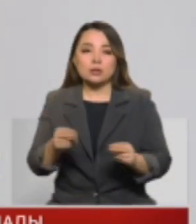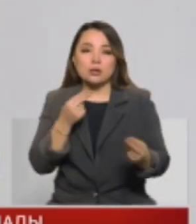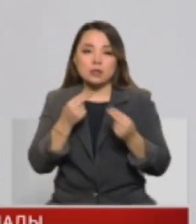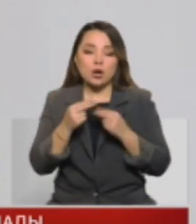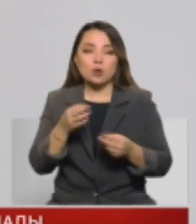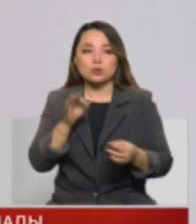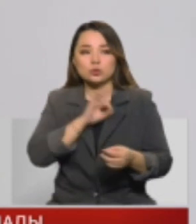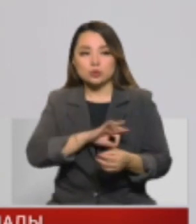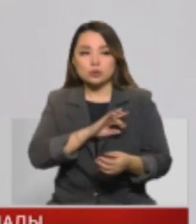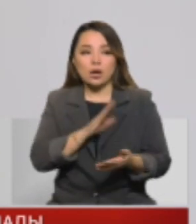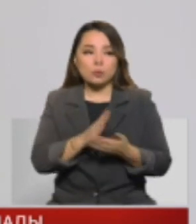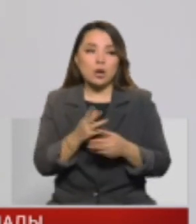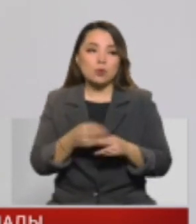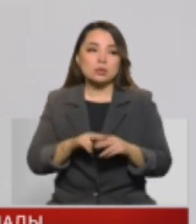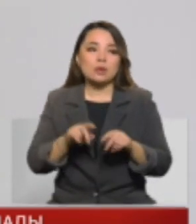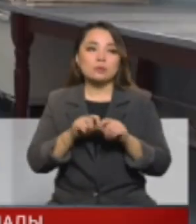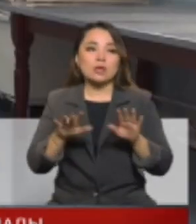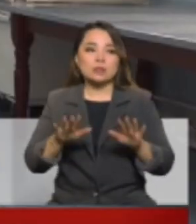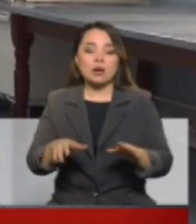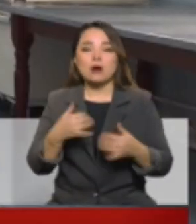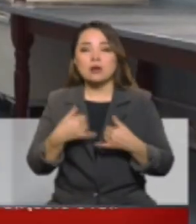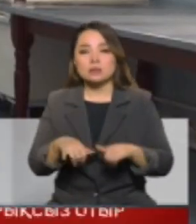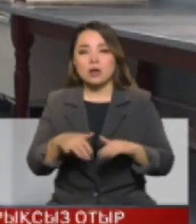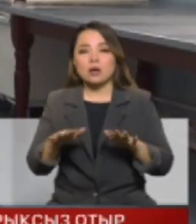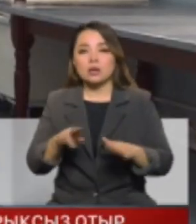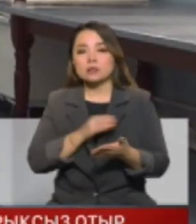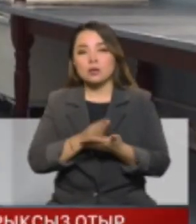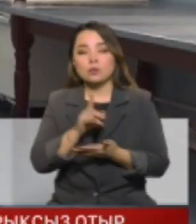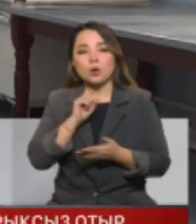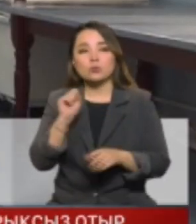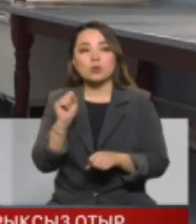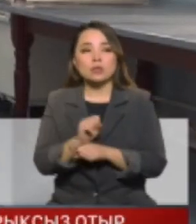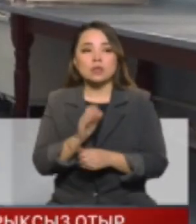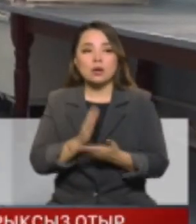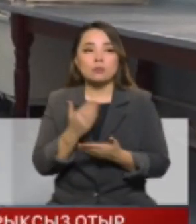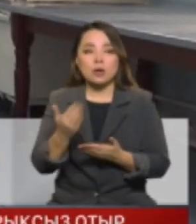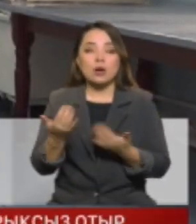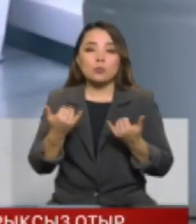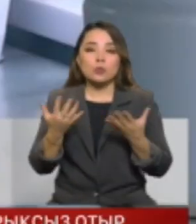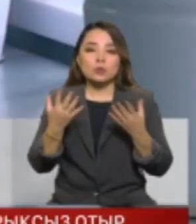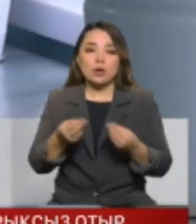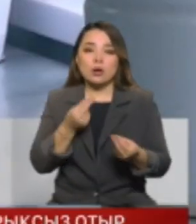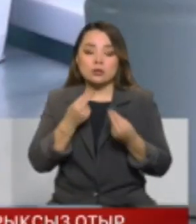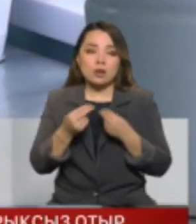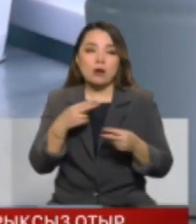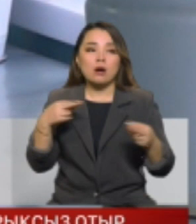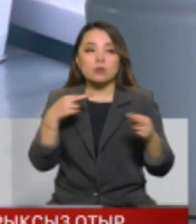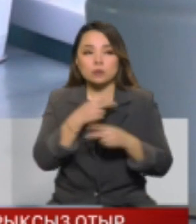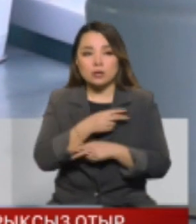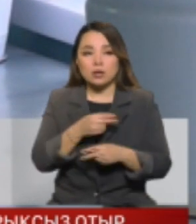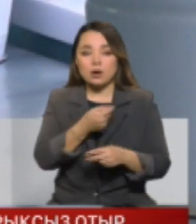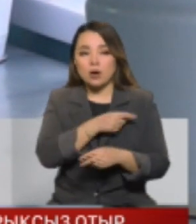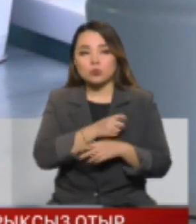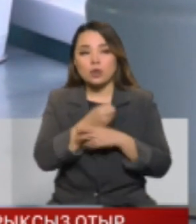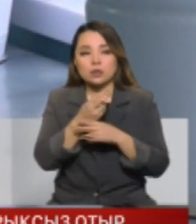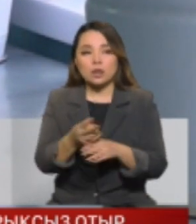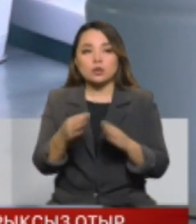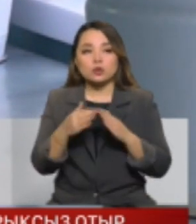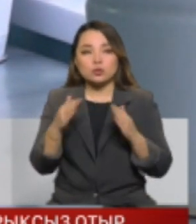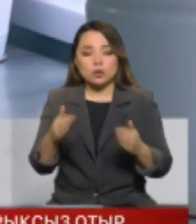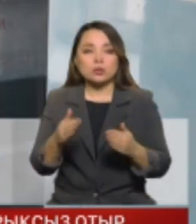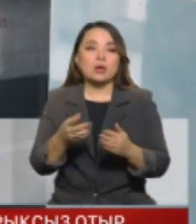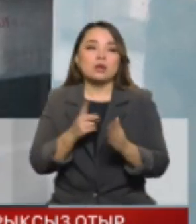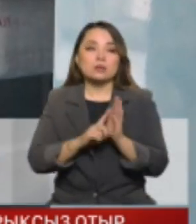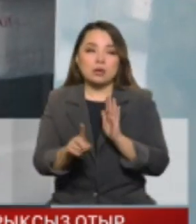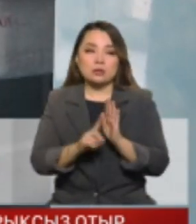тұтынған. Осы оқиғадан кейін мектепте асхана қызметі уақытша тоқтатылды, ал бүгінде астан уланып ауруханаға түскендер үйлеріне